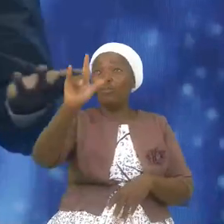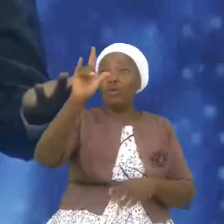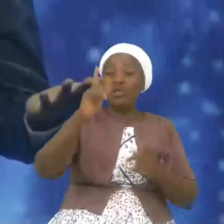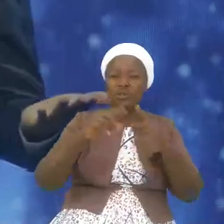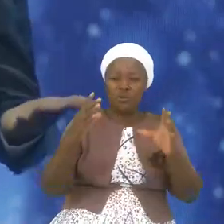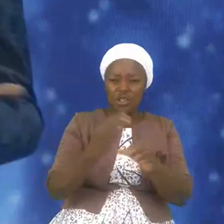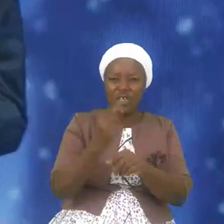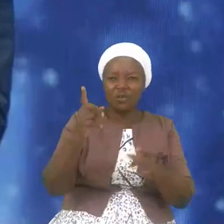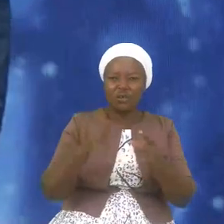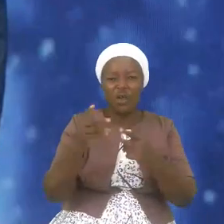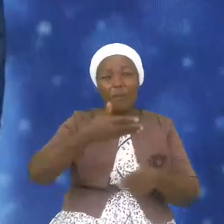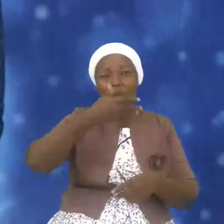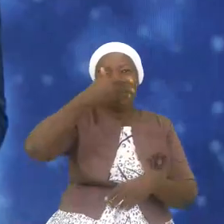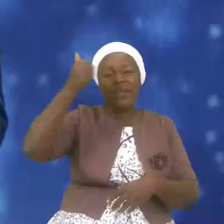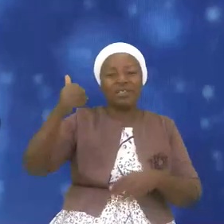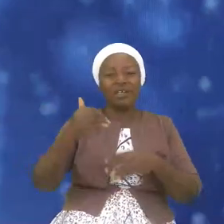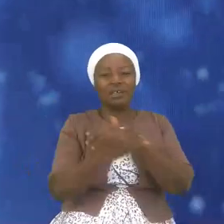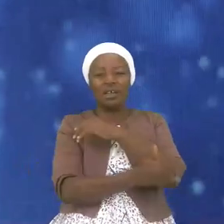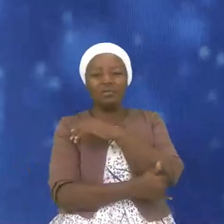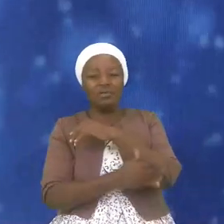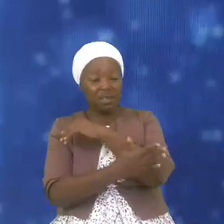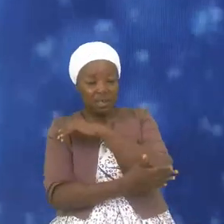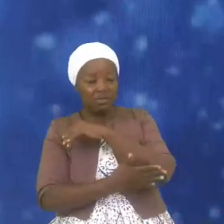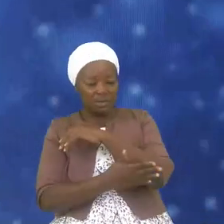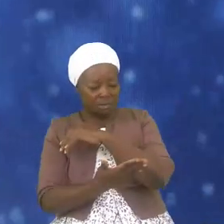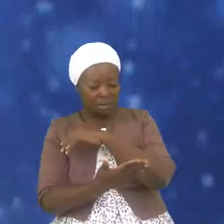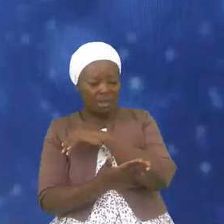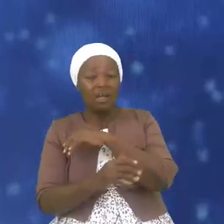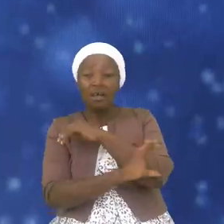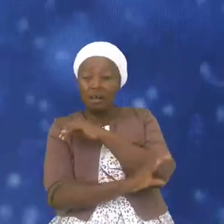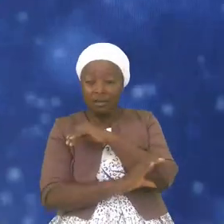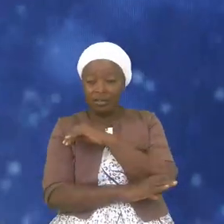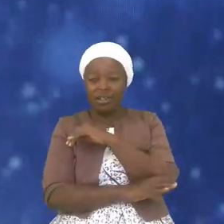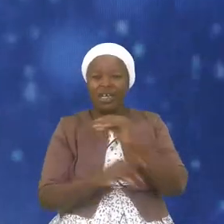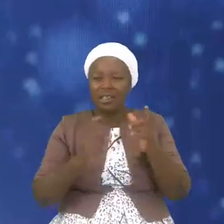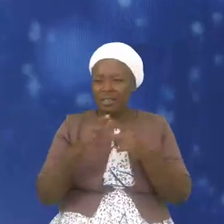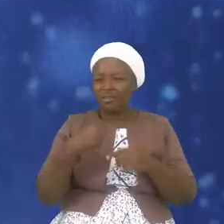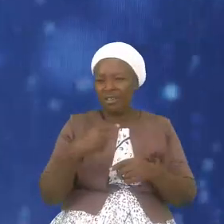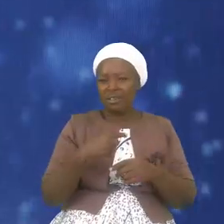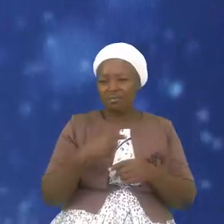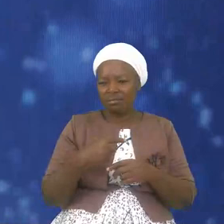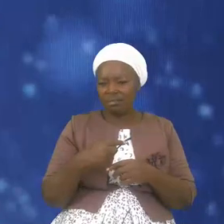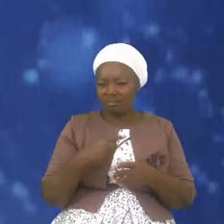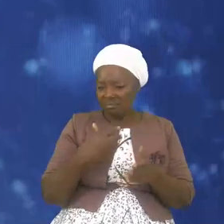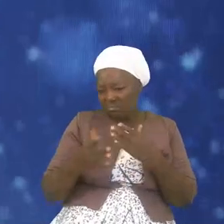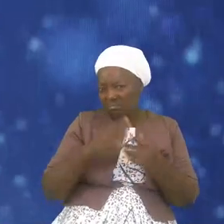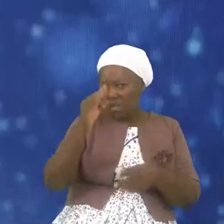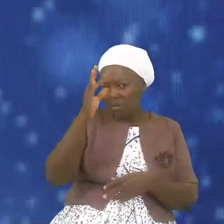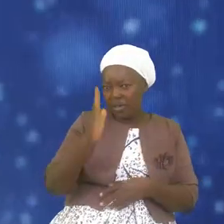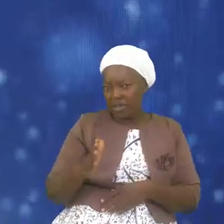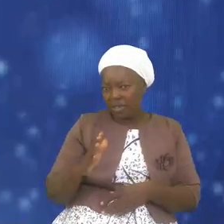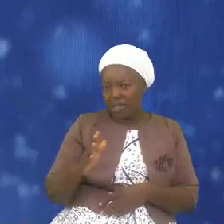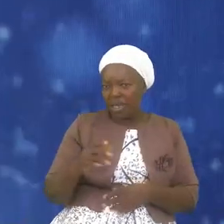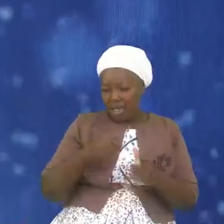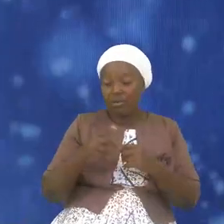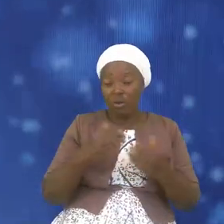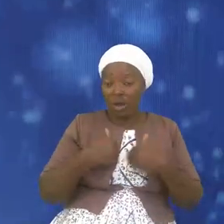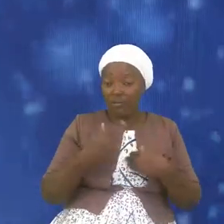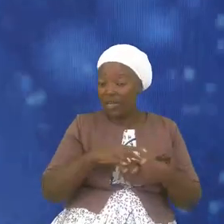l'avion céleste pour t'amener dans la cité meilleure. Même ton passeport, si tu as un passeport